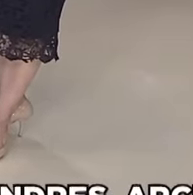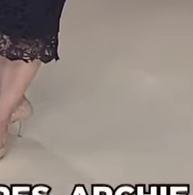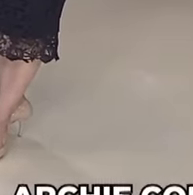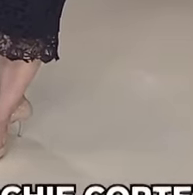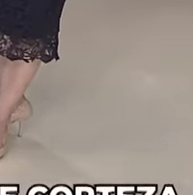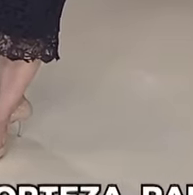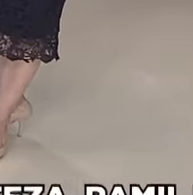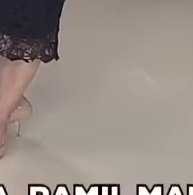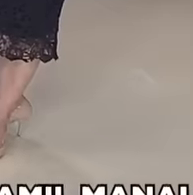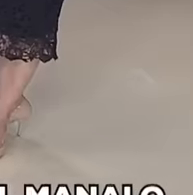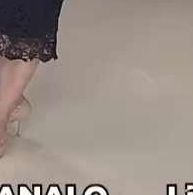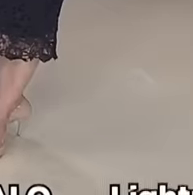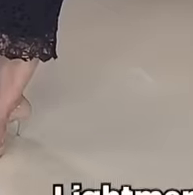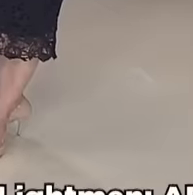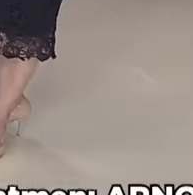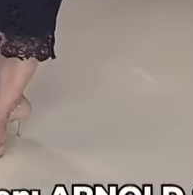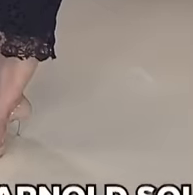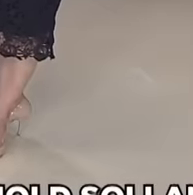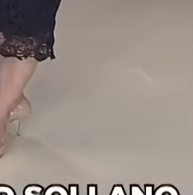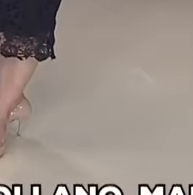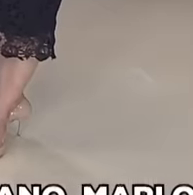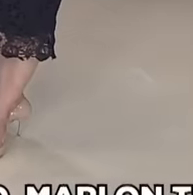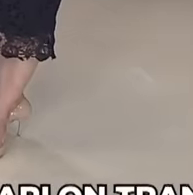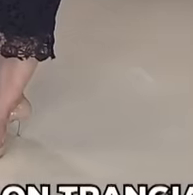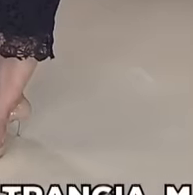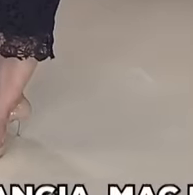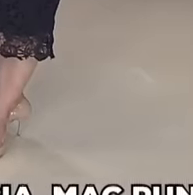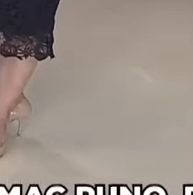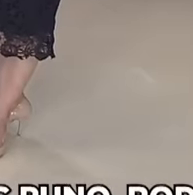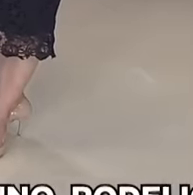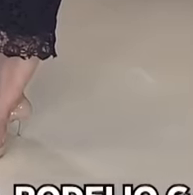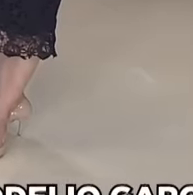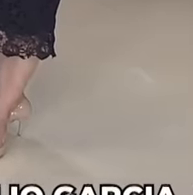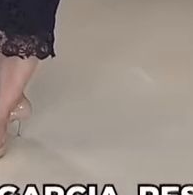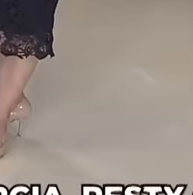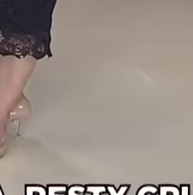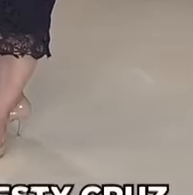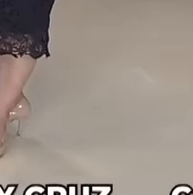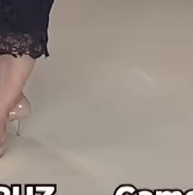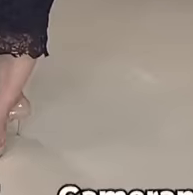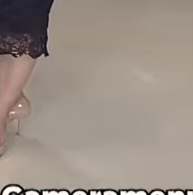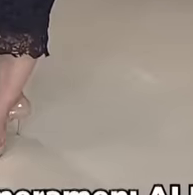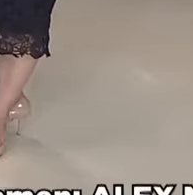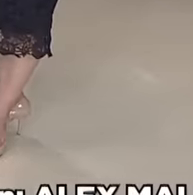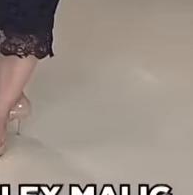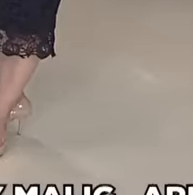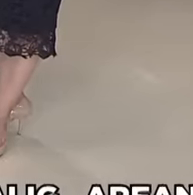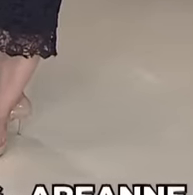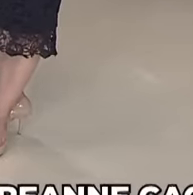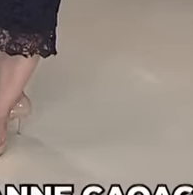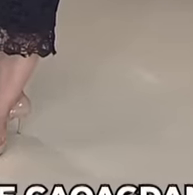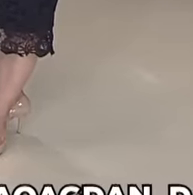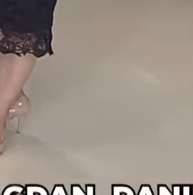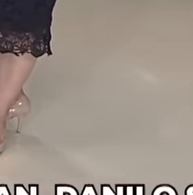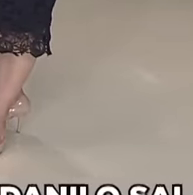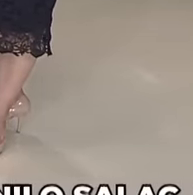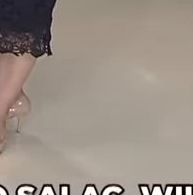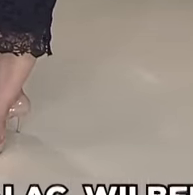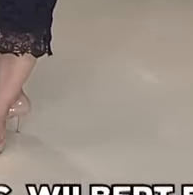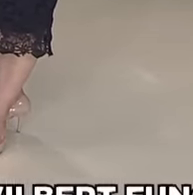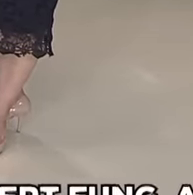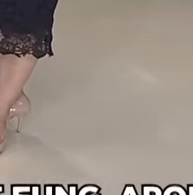Philippines. Basta mataas ang grado at gusto nyo mag-STEM career, yun po ang ating inulunsan ngayong